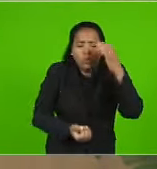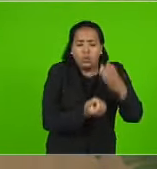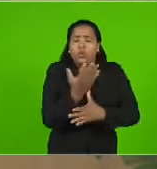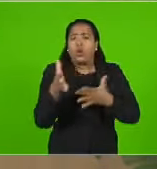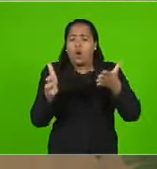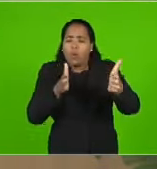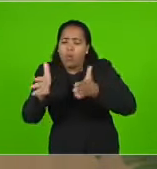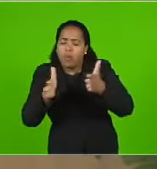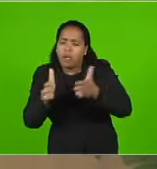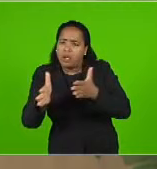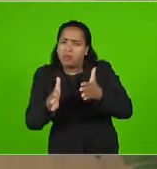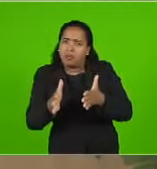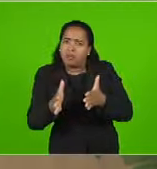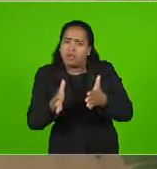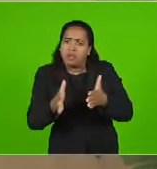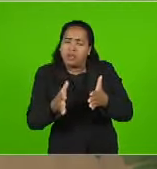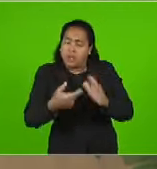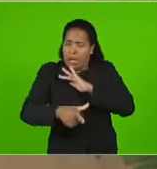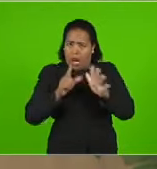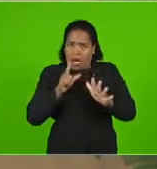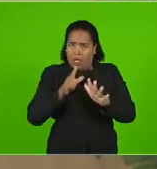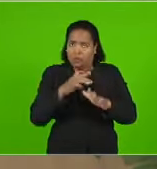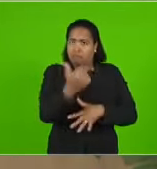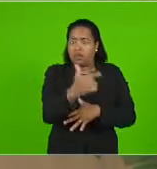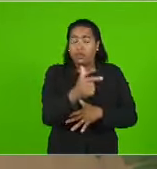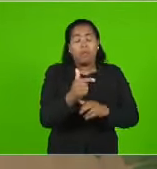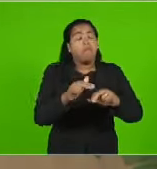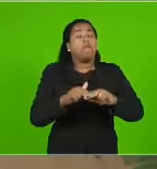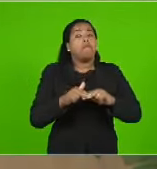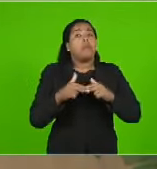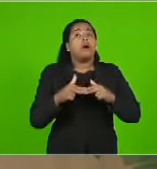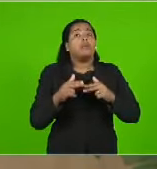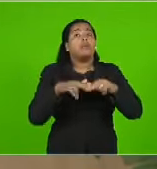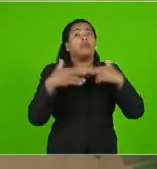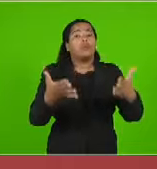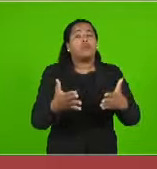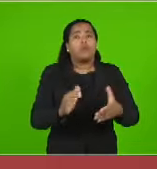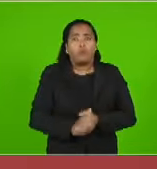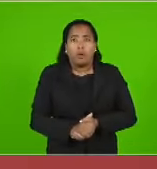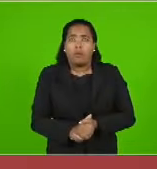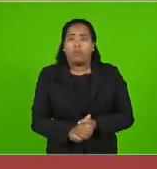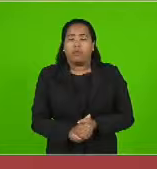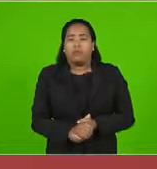они сейчас разворачиваются в наше время. Они существовали раньше, но в наше время они